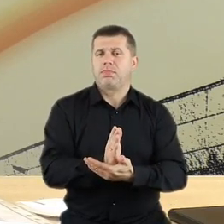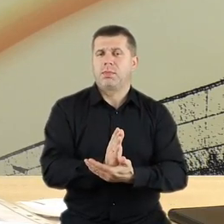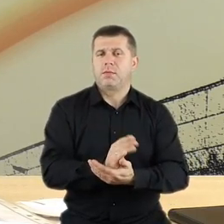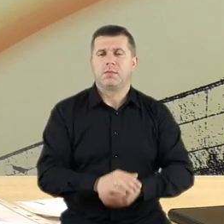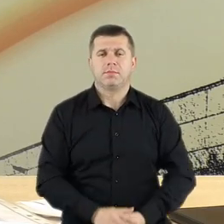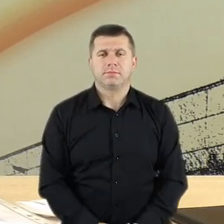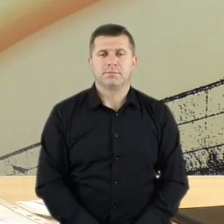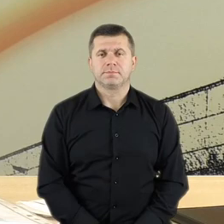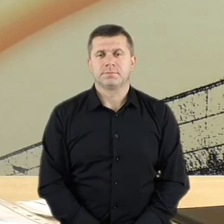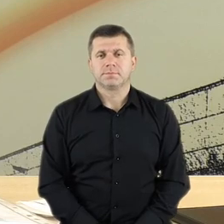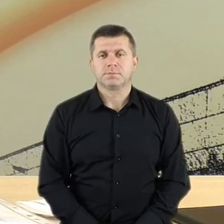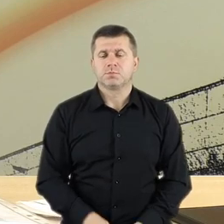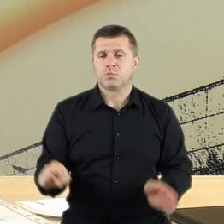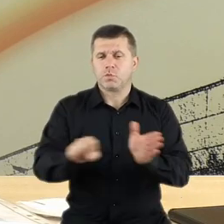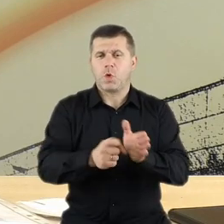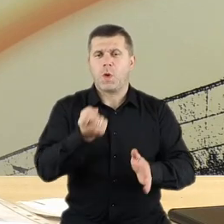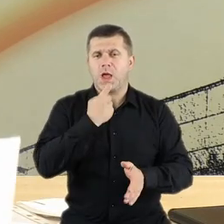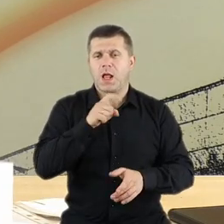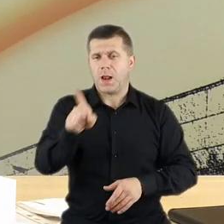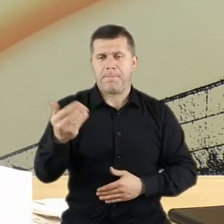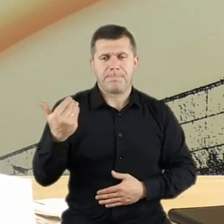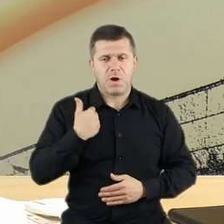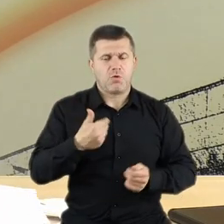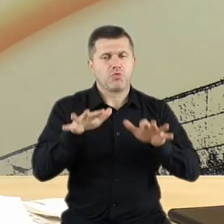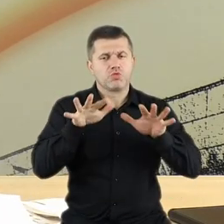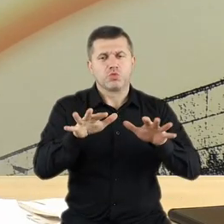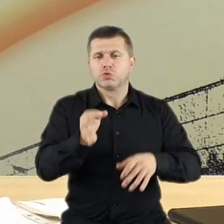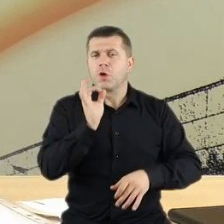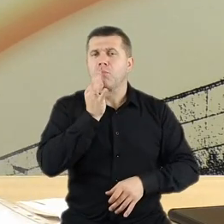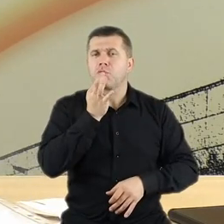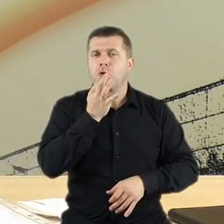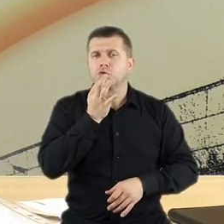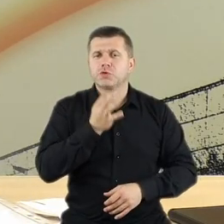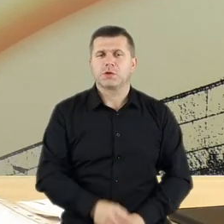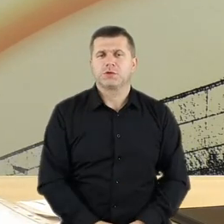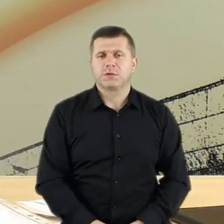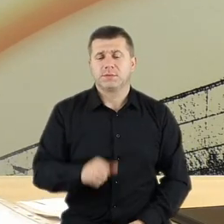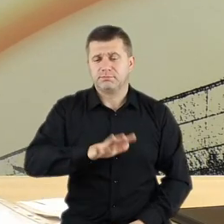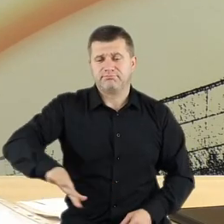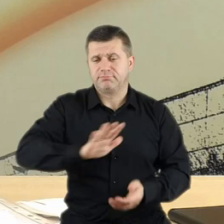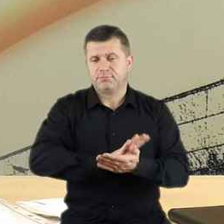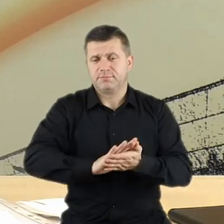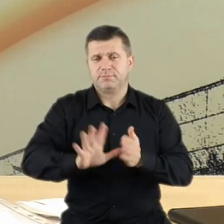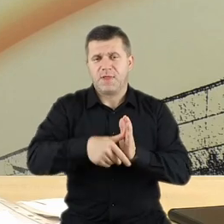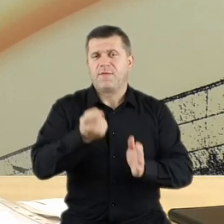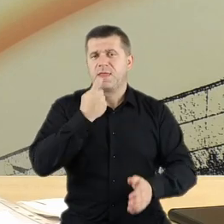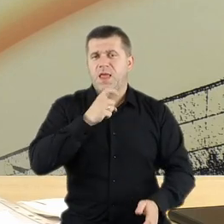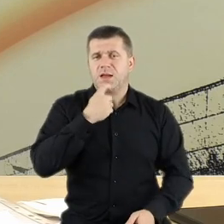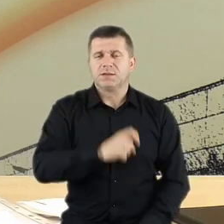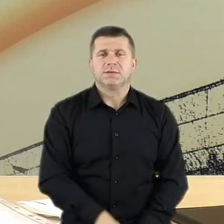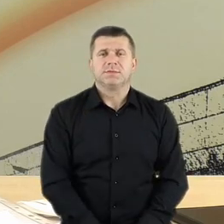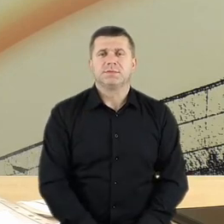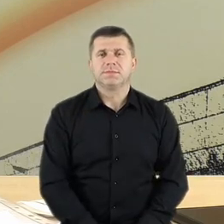do Kielc do Tam było też dużo młodzieży z Kielc No więc tam